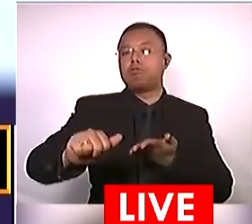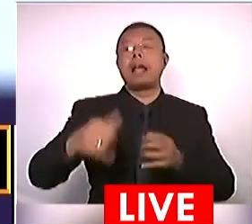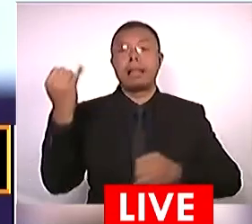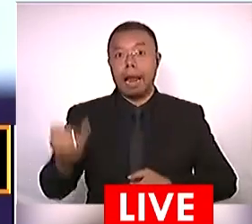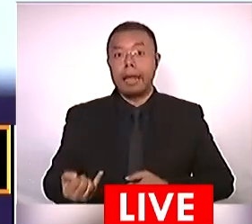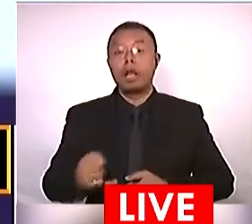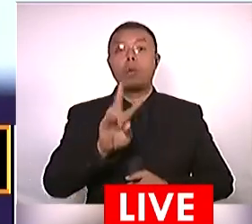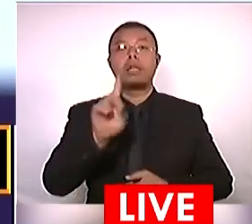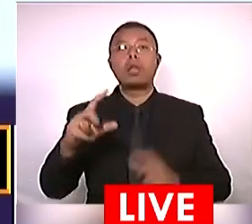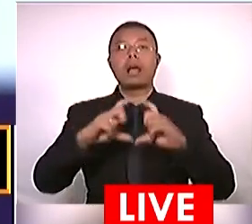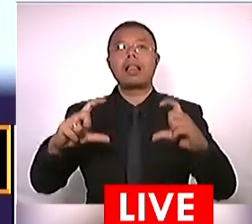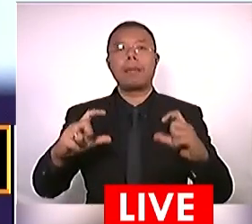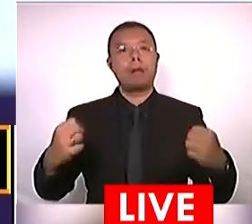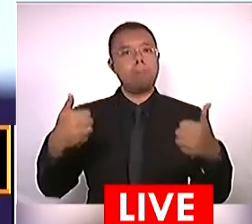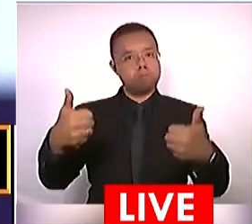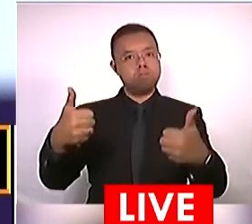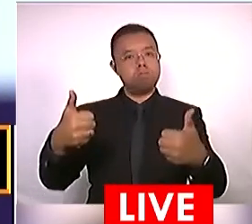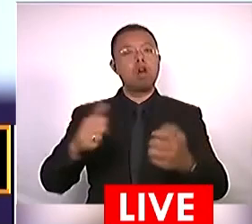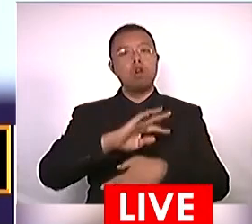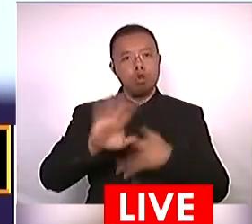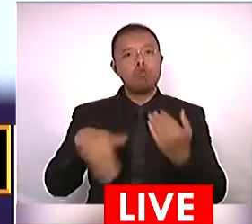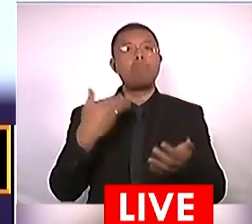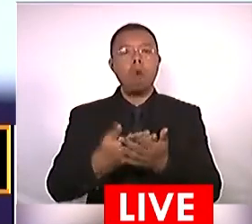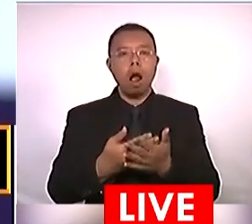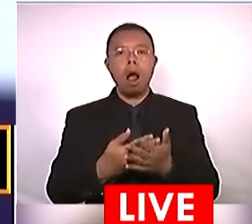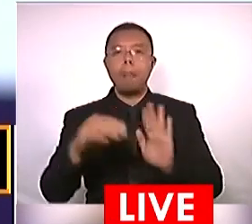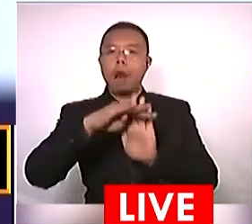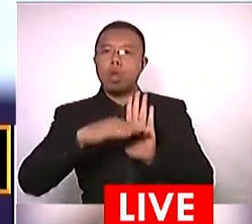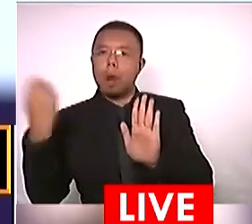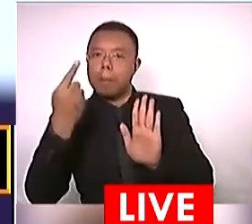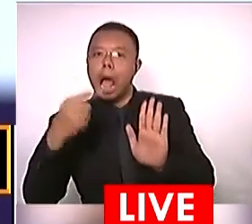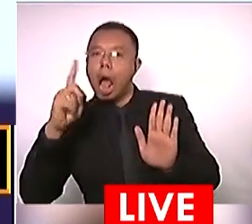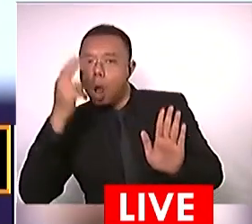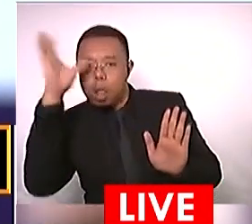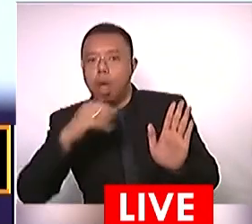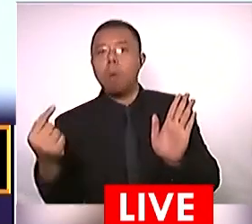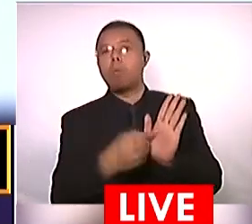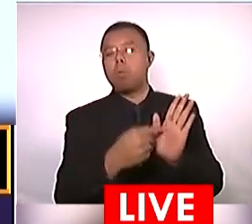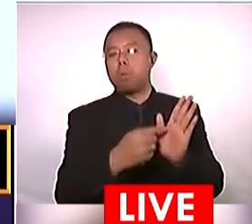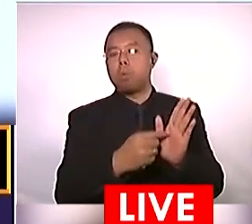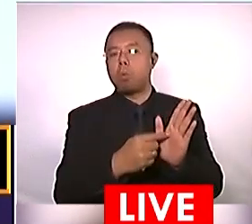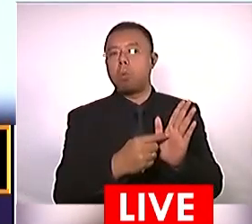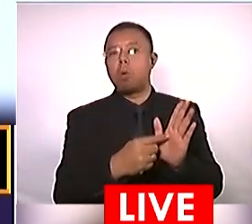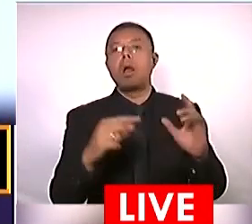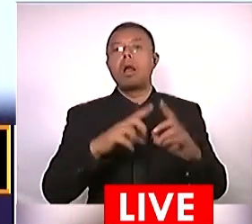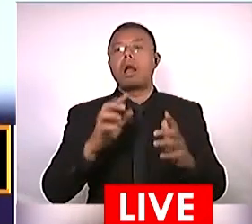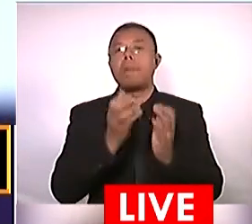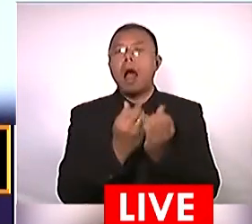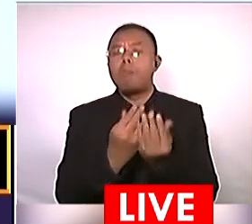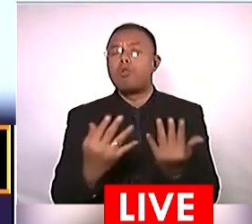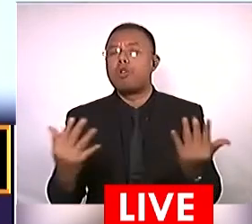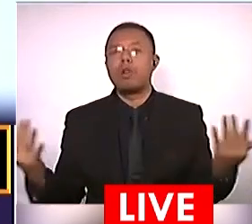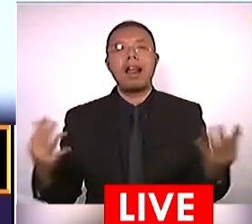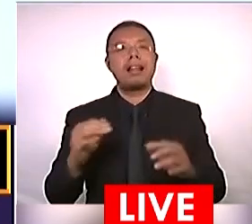terakhir KTP Sakti segala kebijakan pemerintah harus mengaman mengutamakan kemakmuran dan